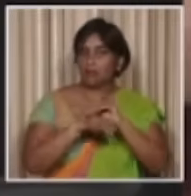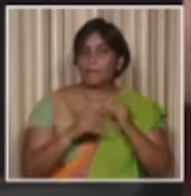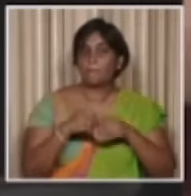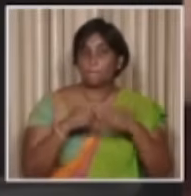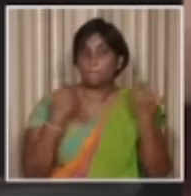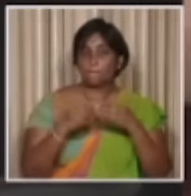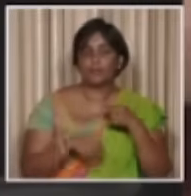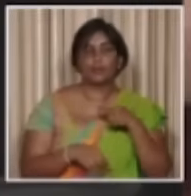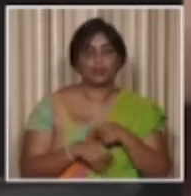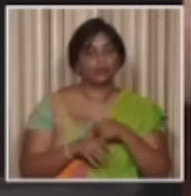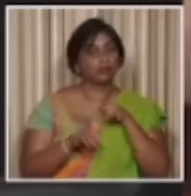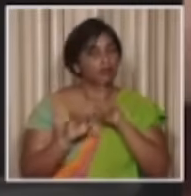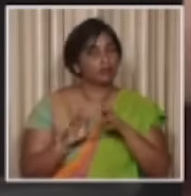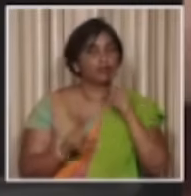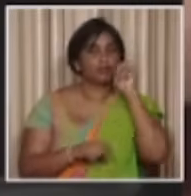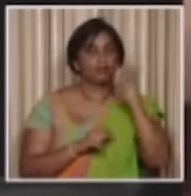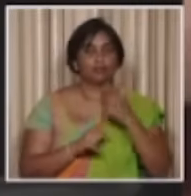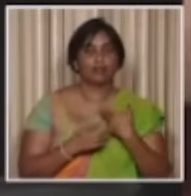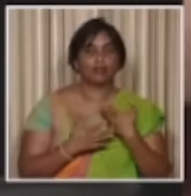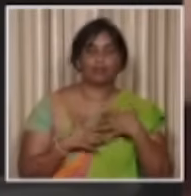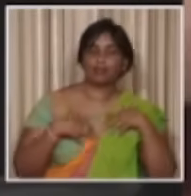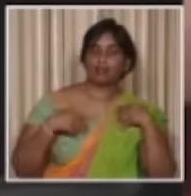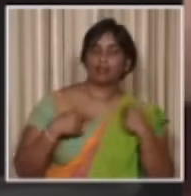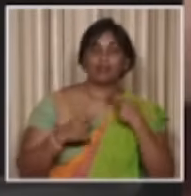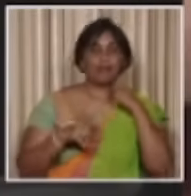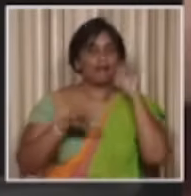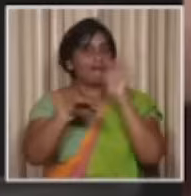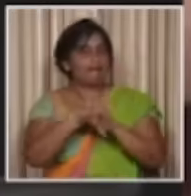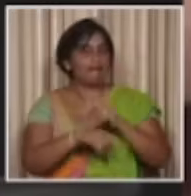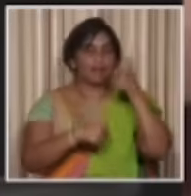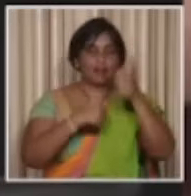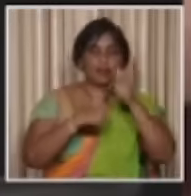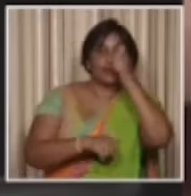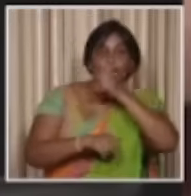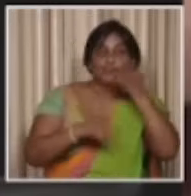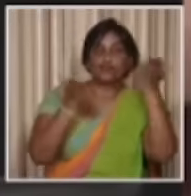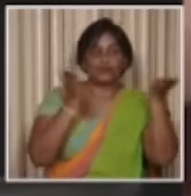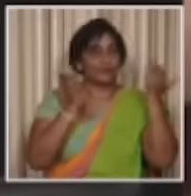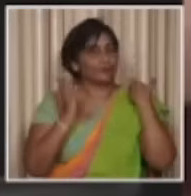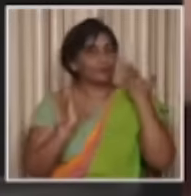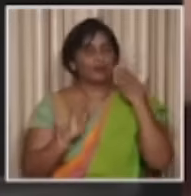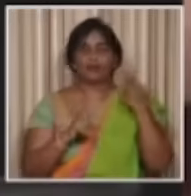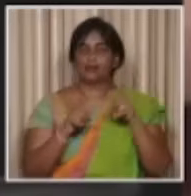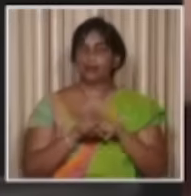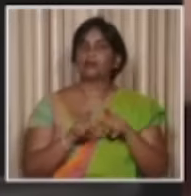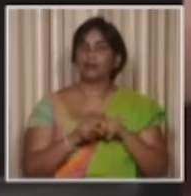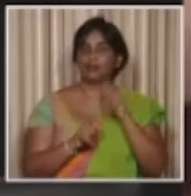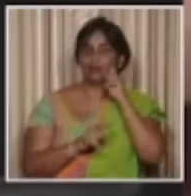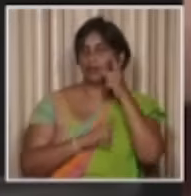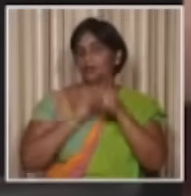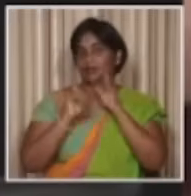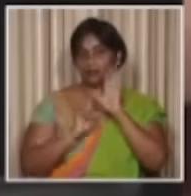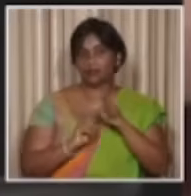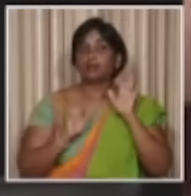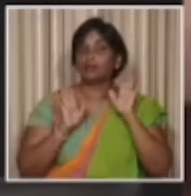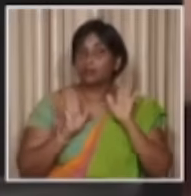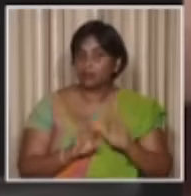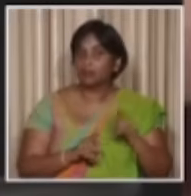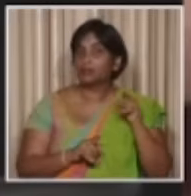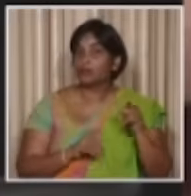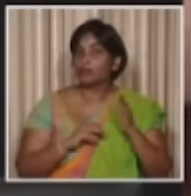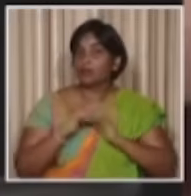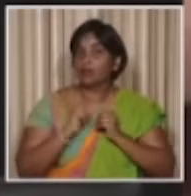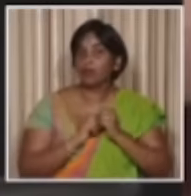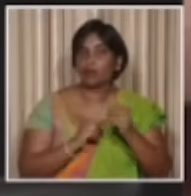පත්‍රවල යනවා ගිහිල්ලා ජනතාවට ආතල් දෙනවා ජනතාවට ඔන්න අහු වුණා මෙච්චර හොරකම් කරන්නේ බලන්නකෝ කියලා ජනතාව කතා කරනවා. නමුත් ඒකට